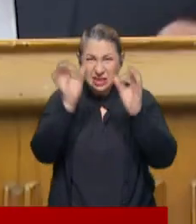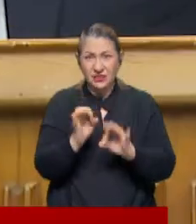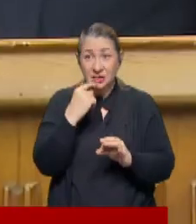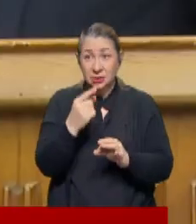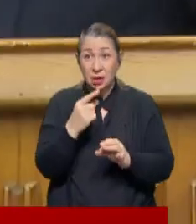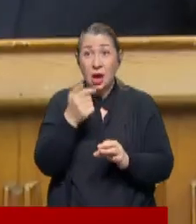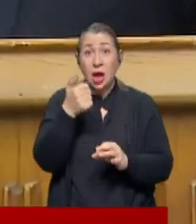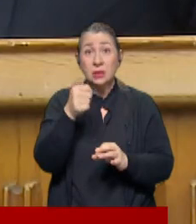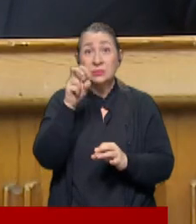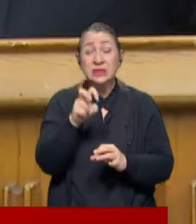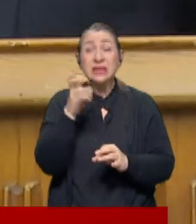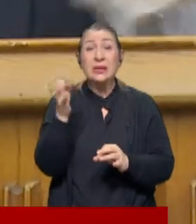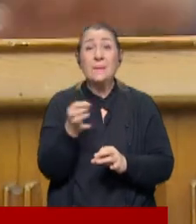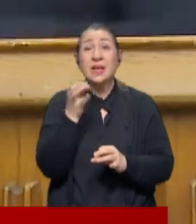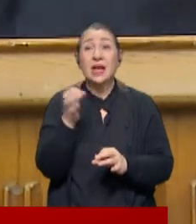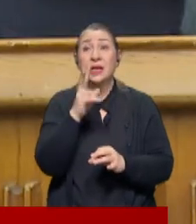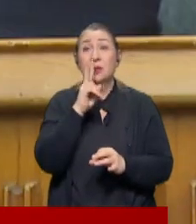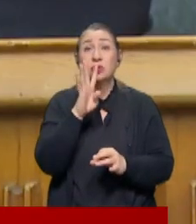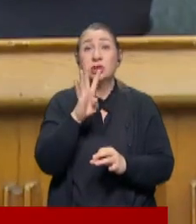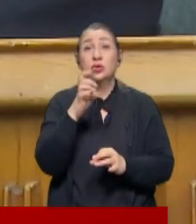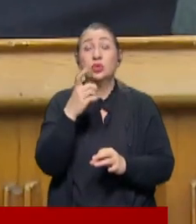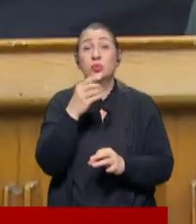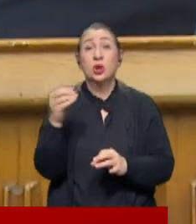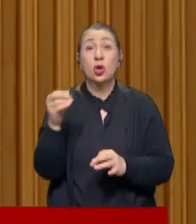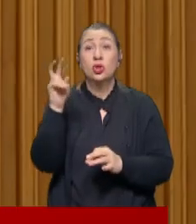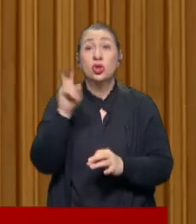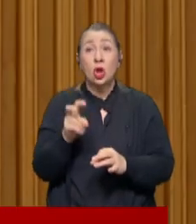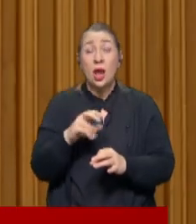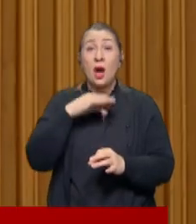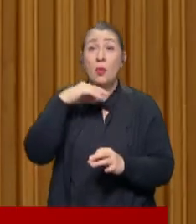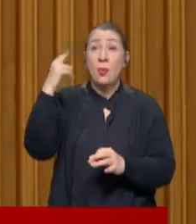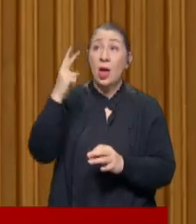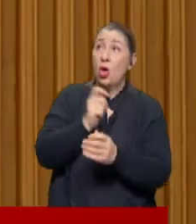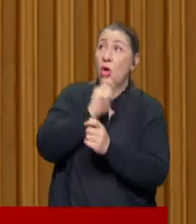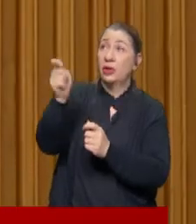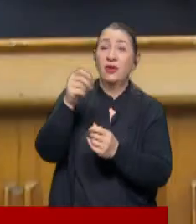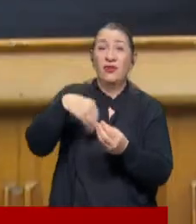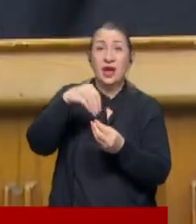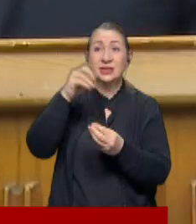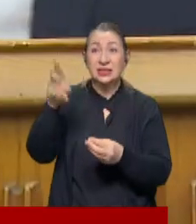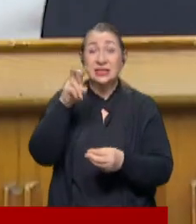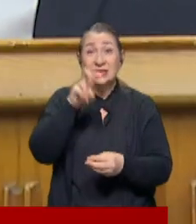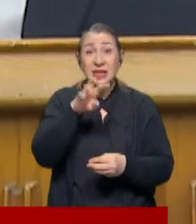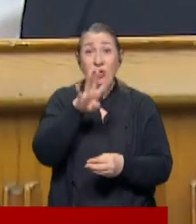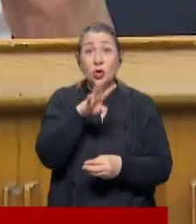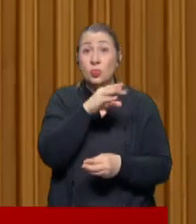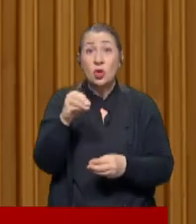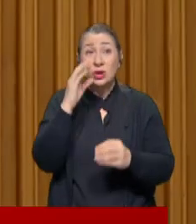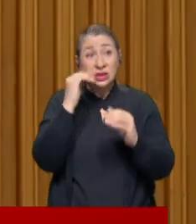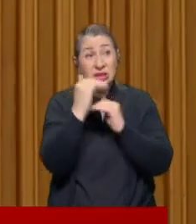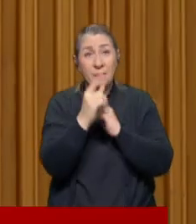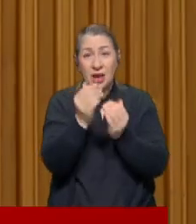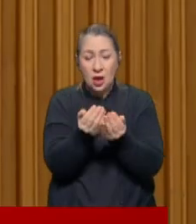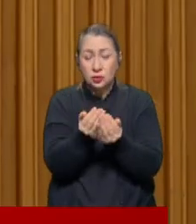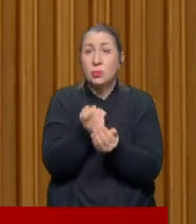sıfırlayacağız. 68 milyar 249 milyon dolar yabancı ödedikleri faiz. 84 milyon kişi bir